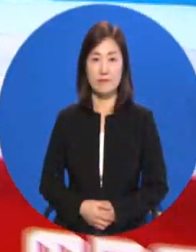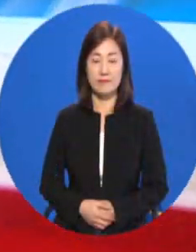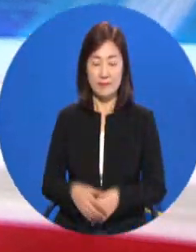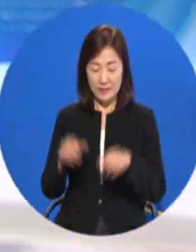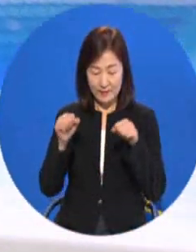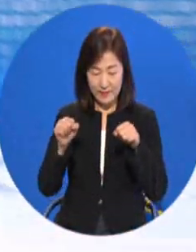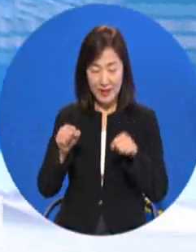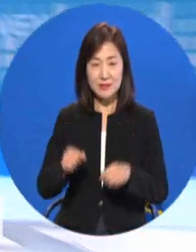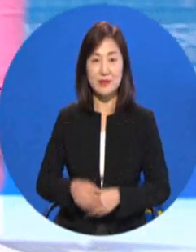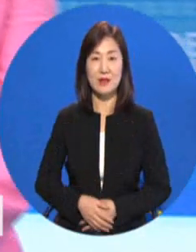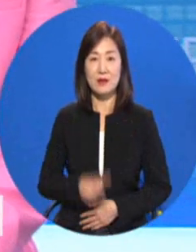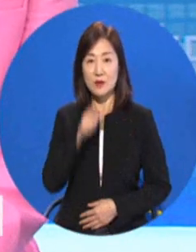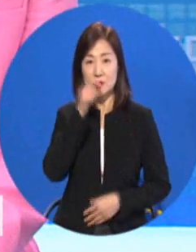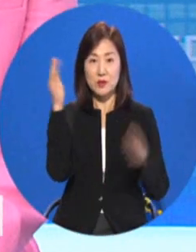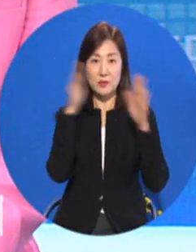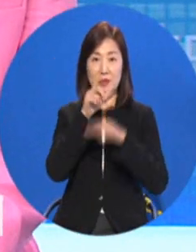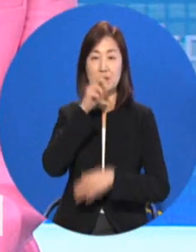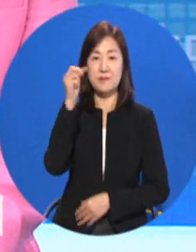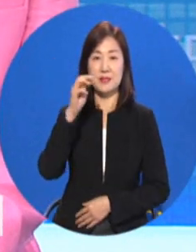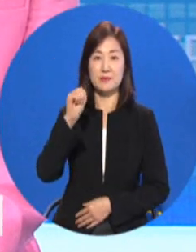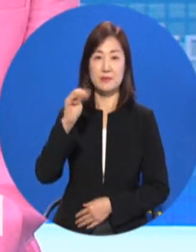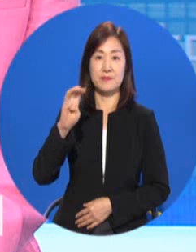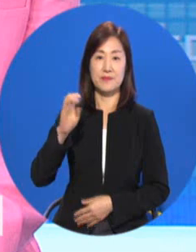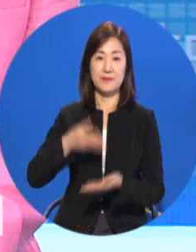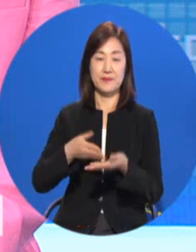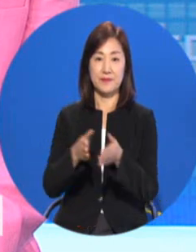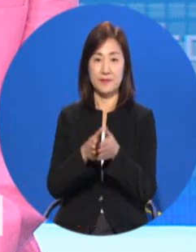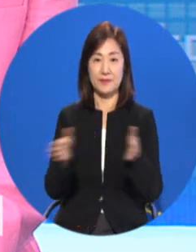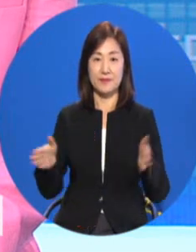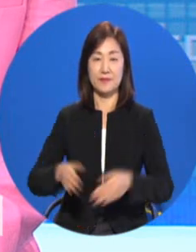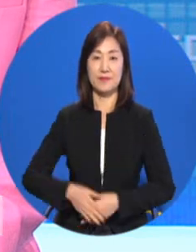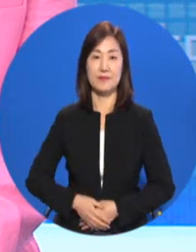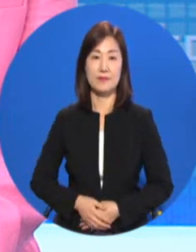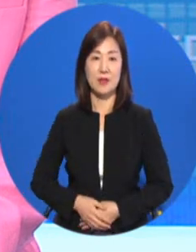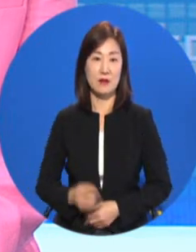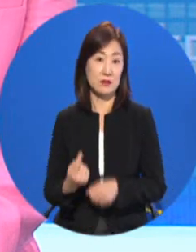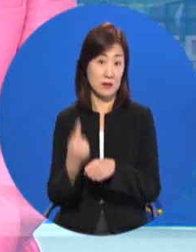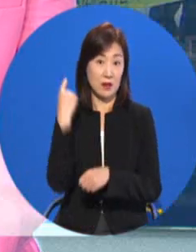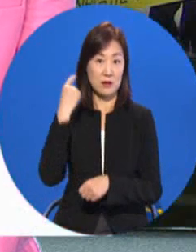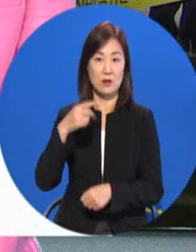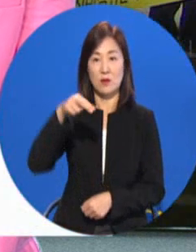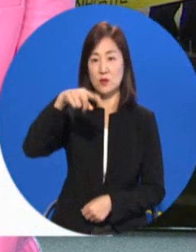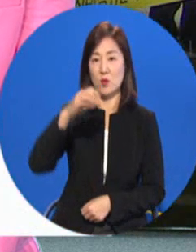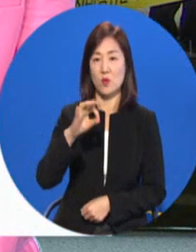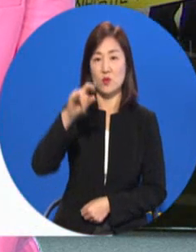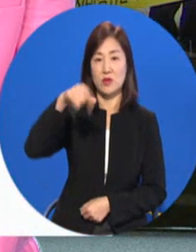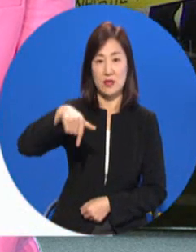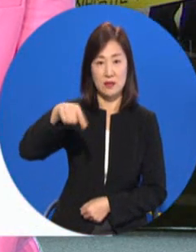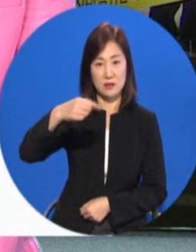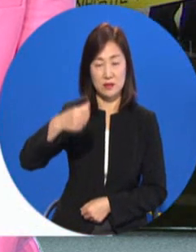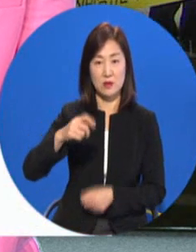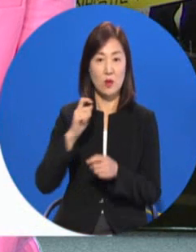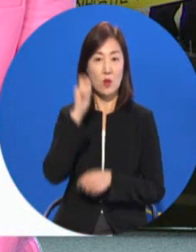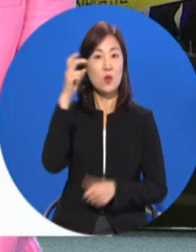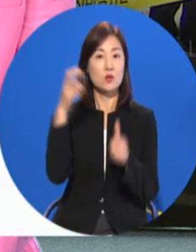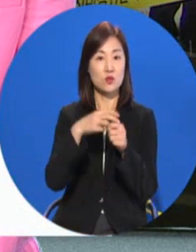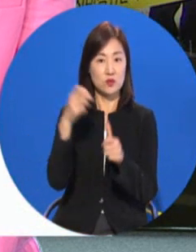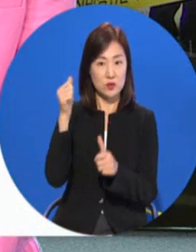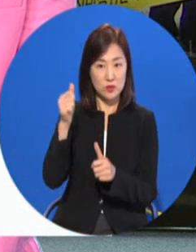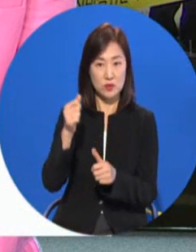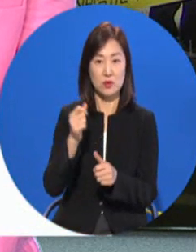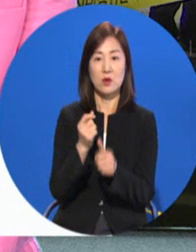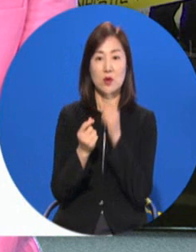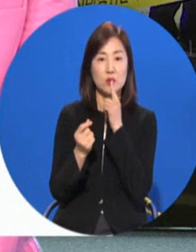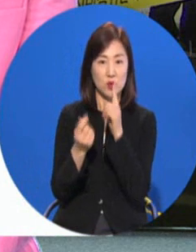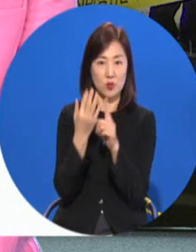시청자 여러분 안녕하십니까 6 mbc 뉴스데스크 입니다 지난해 송부 익은 공군 수가 촛불집회를 폄하하는 발언을 해서